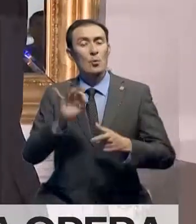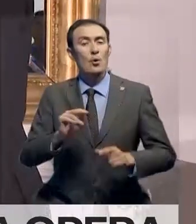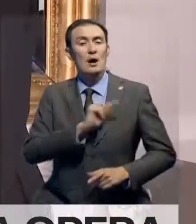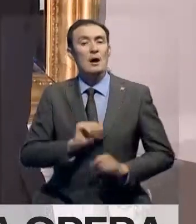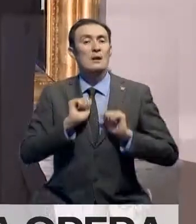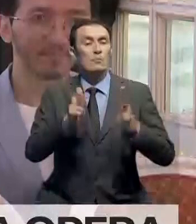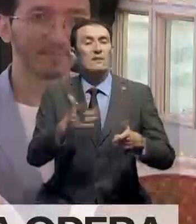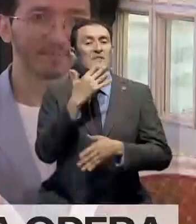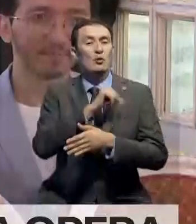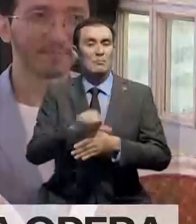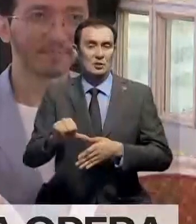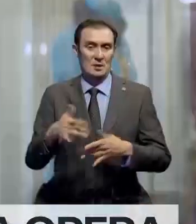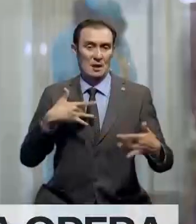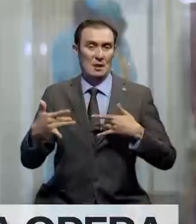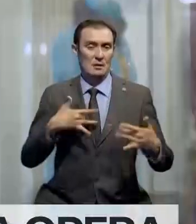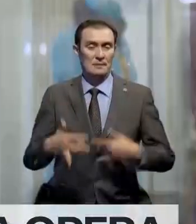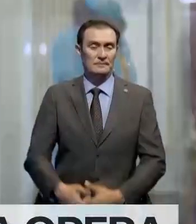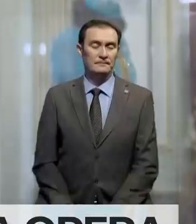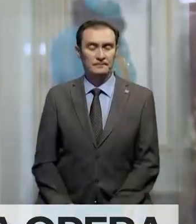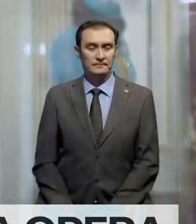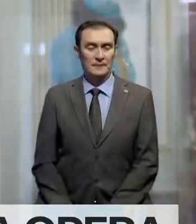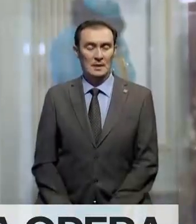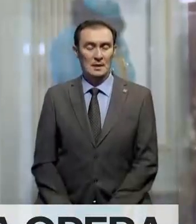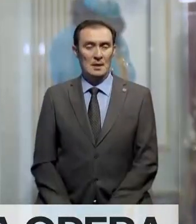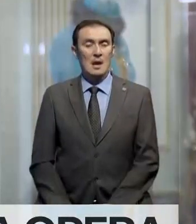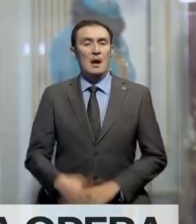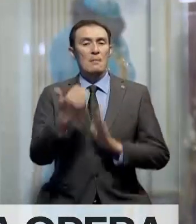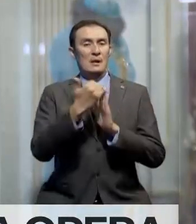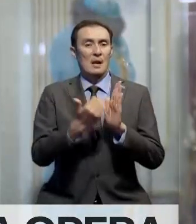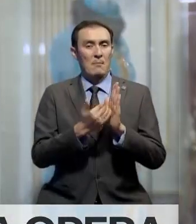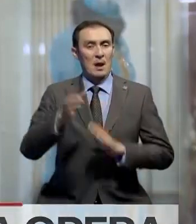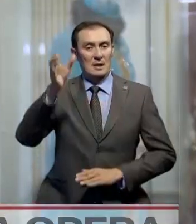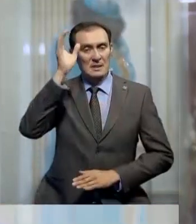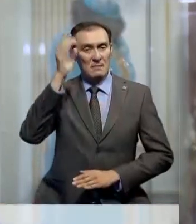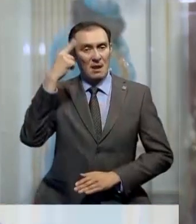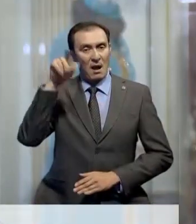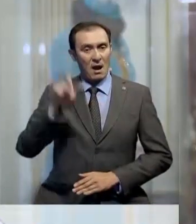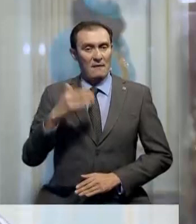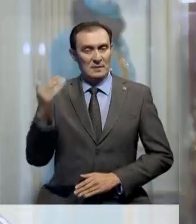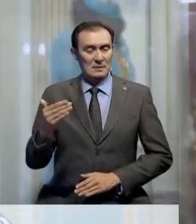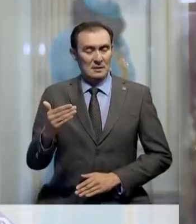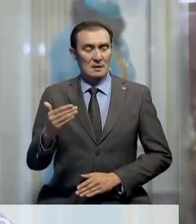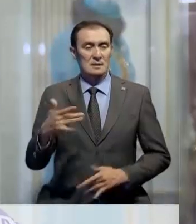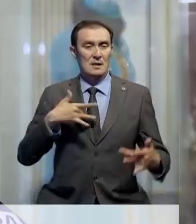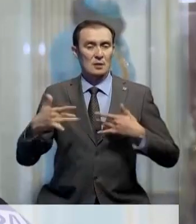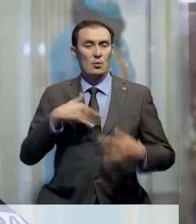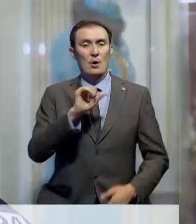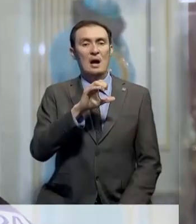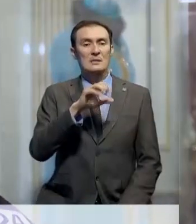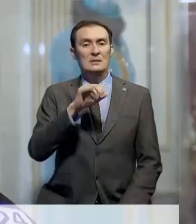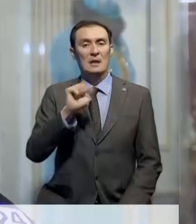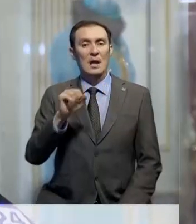в зарубежных театрах. Программа Академии авторская, принадлежит театру «Астана-Опера».